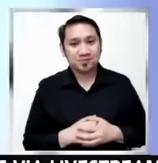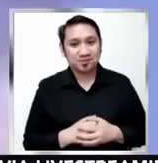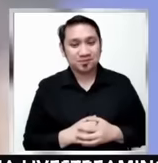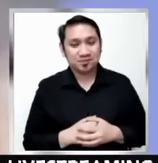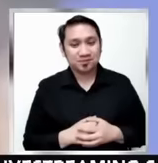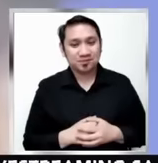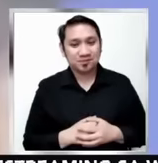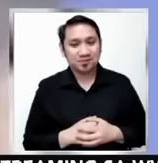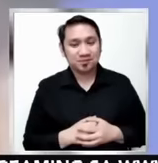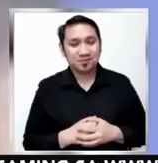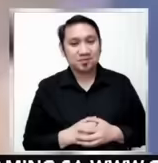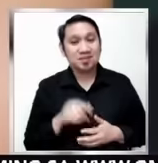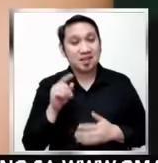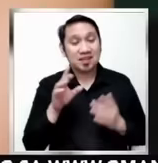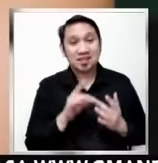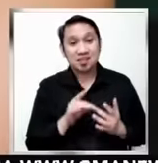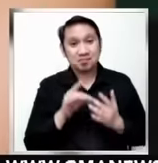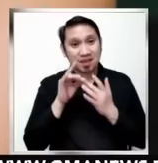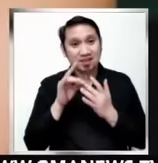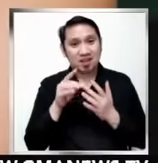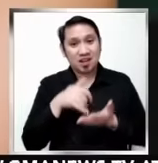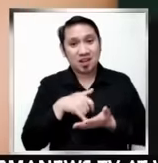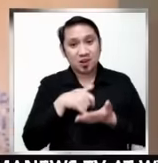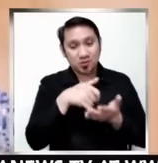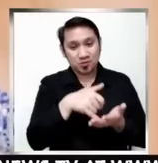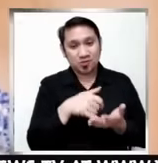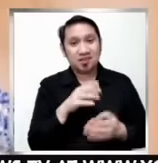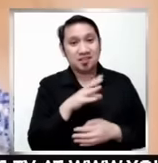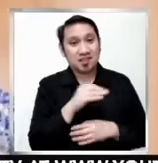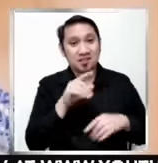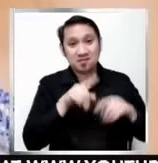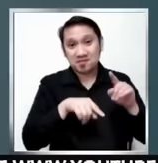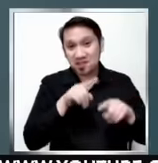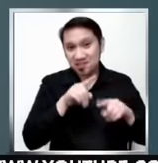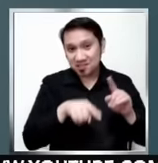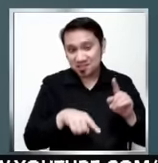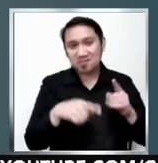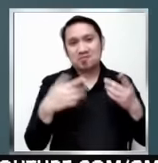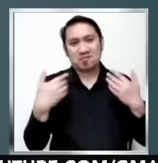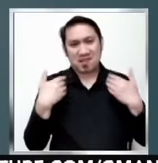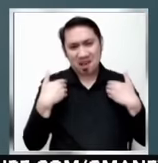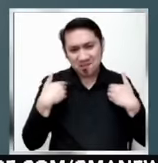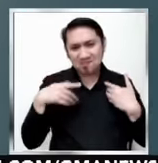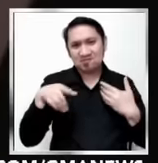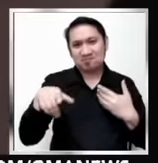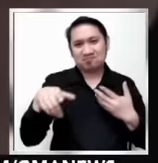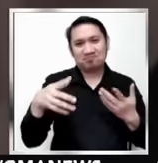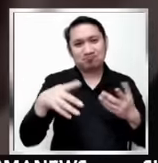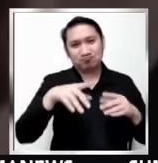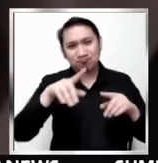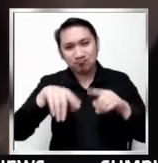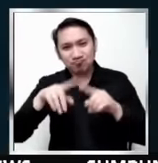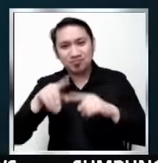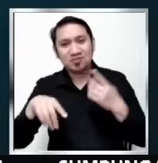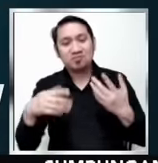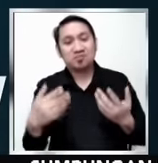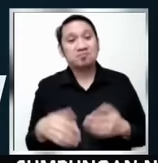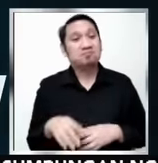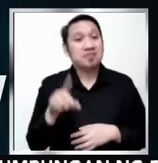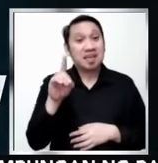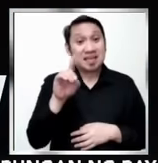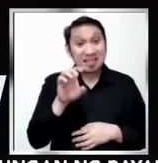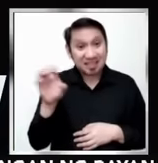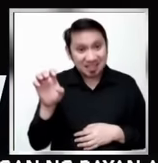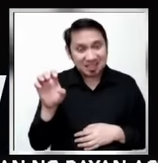Bukod sa special awards, sisterhood at friendship na nakuha sa pageant, ipinagpapasalamat ng ating pambatong si Michelle Marquez